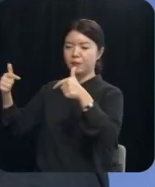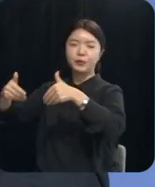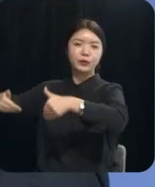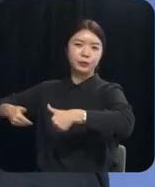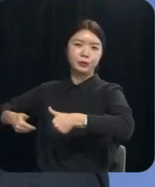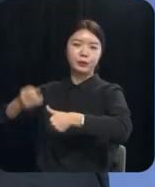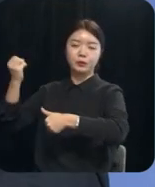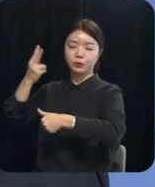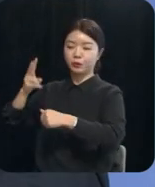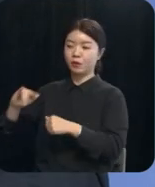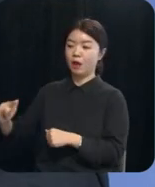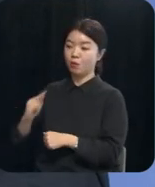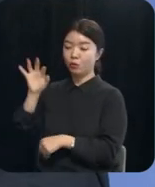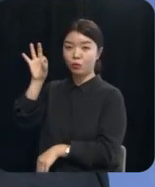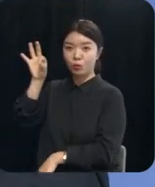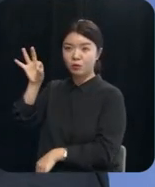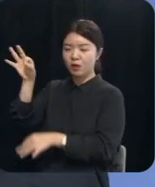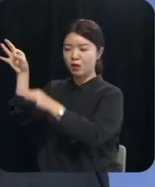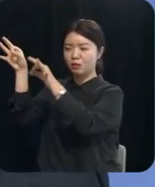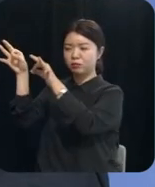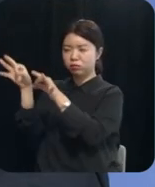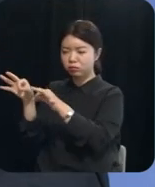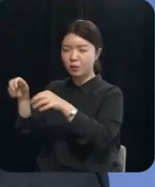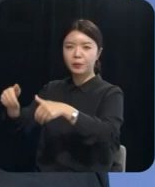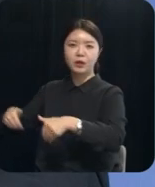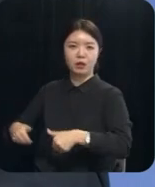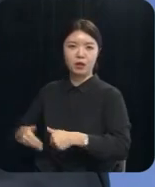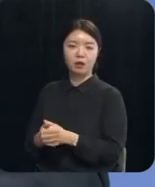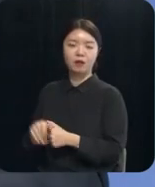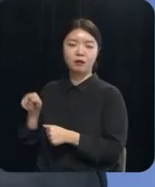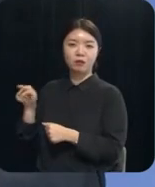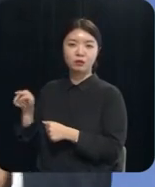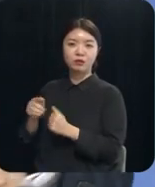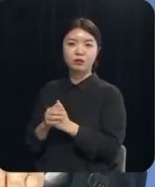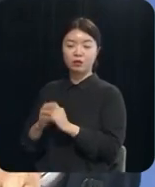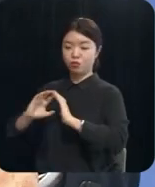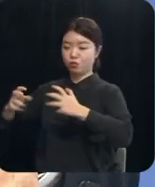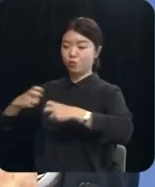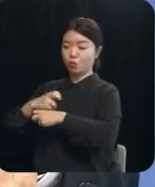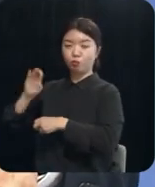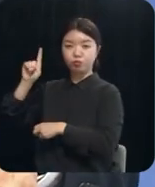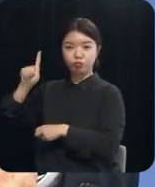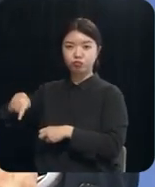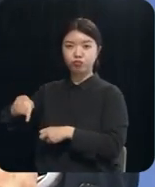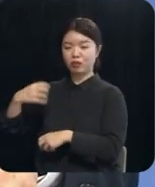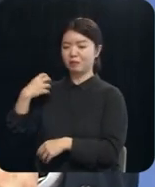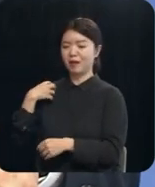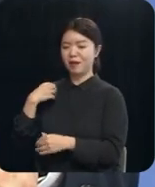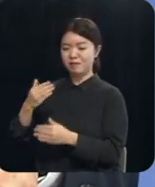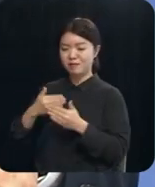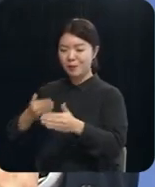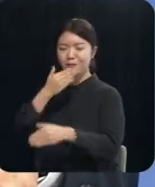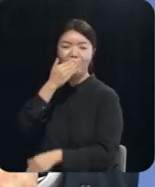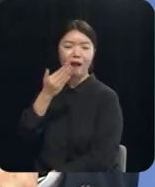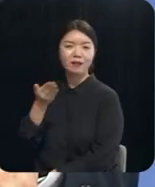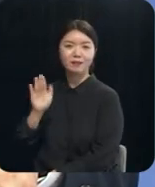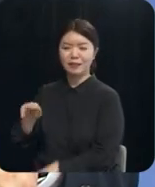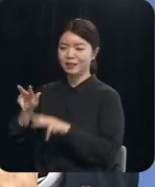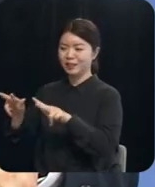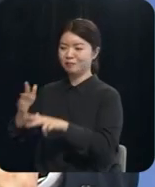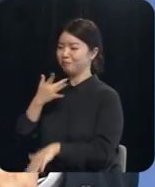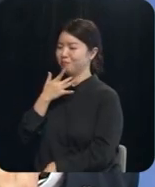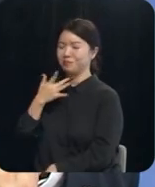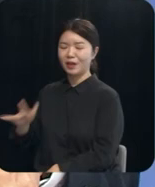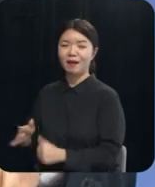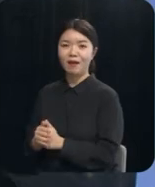그리고 항공 요금을 인하해야 합니다. 이것은 국토교통부가 할 수 있습니다. 그런데 하고 있지 않습니다.